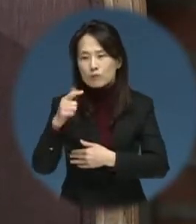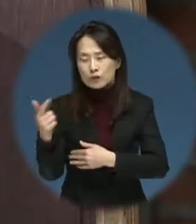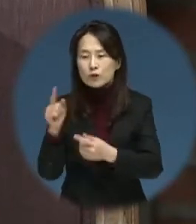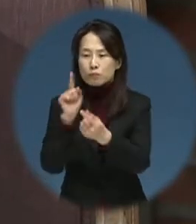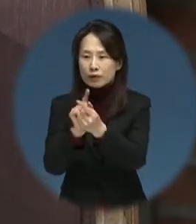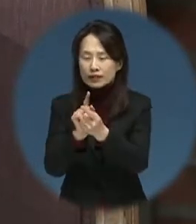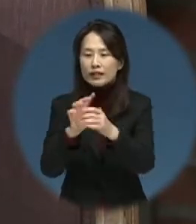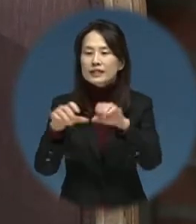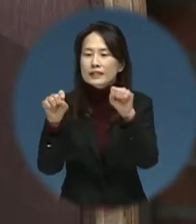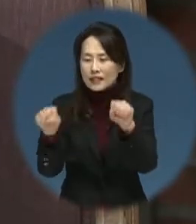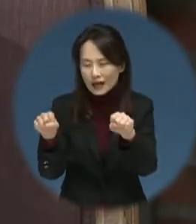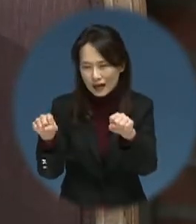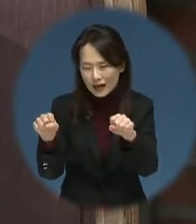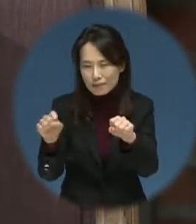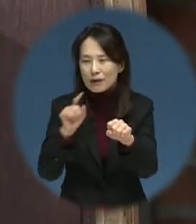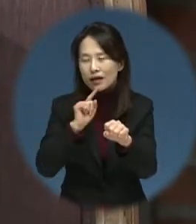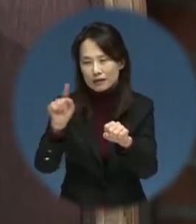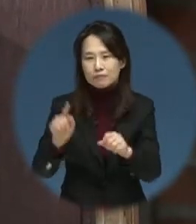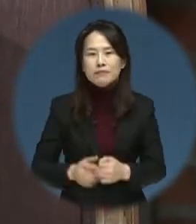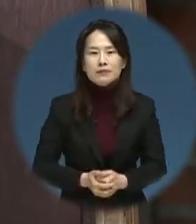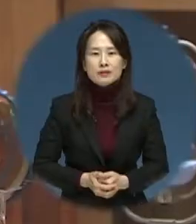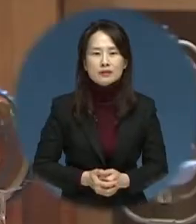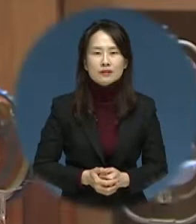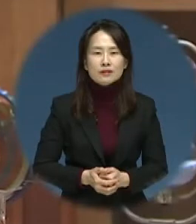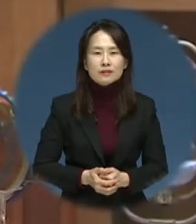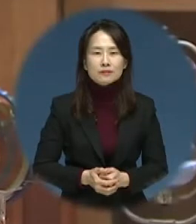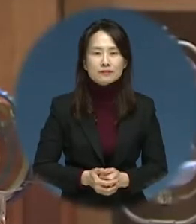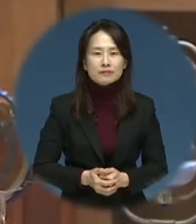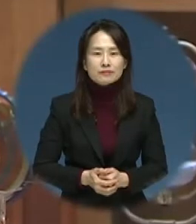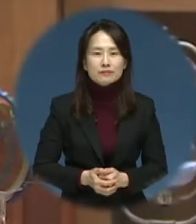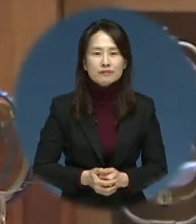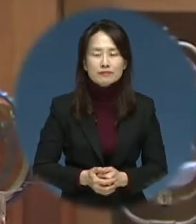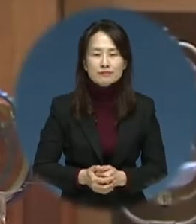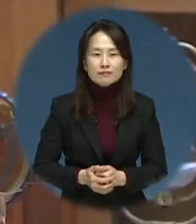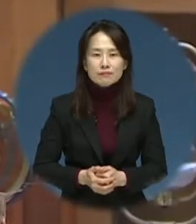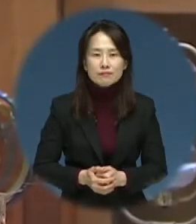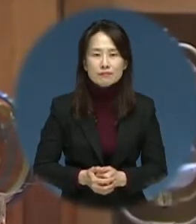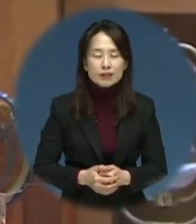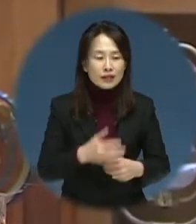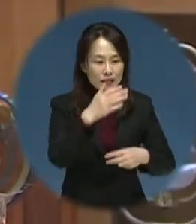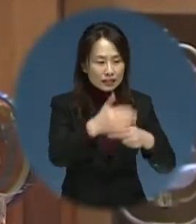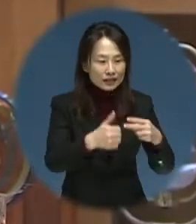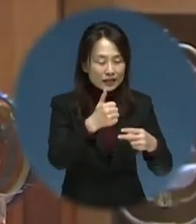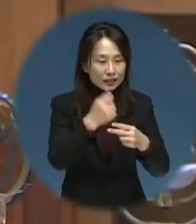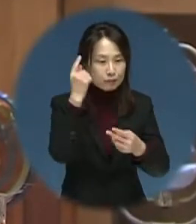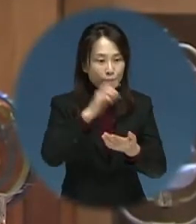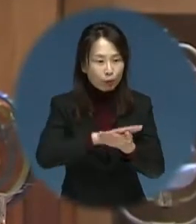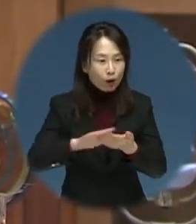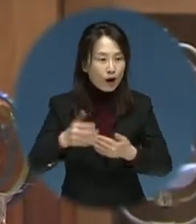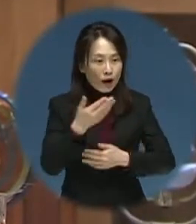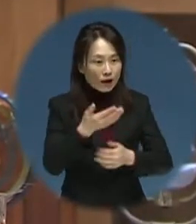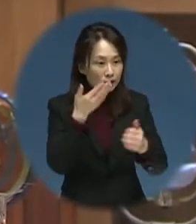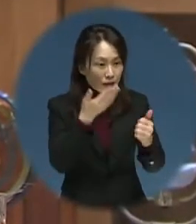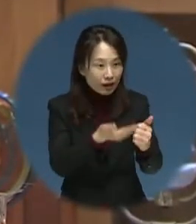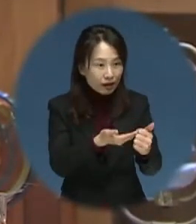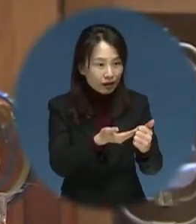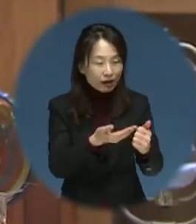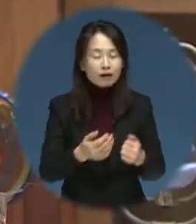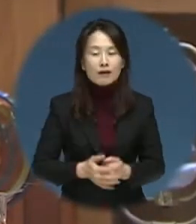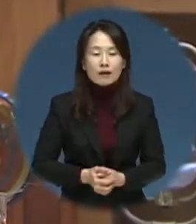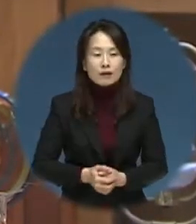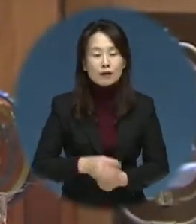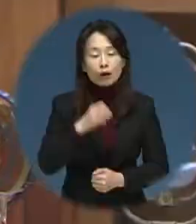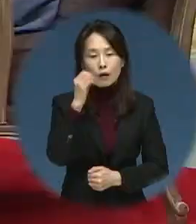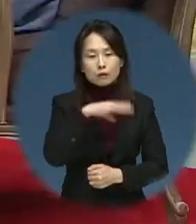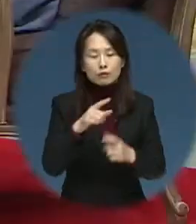하는 일상적인 인사입니다. 인사말이에요? 네. 신의 평화가 그대에게. 신의 평화가 그대에게. 네.